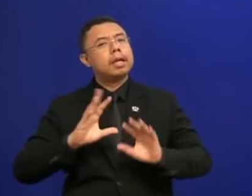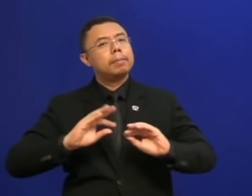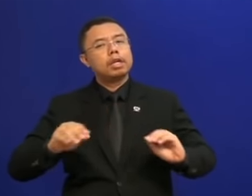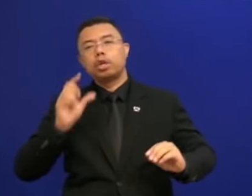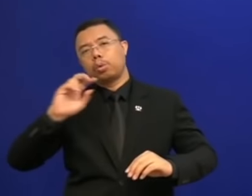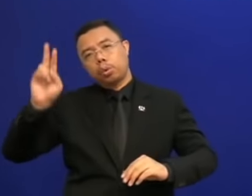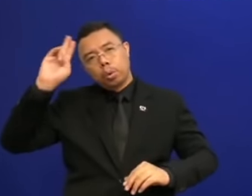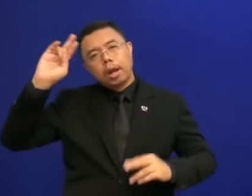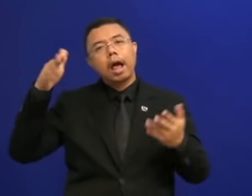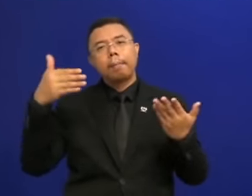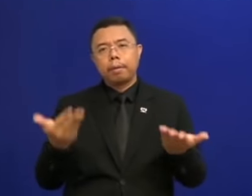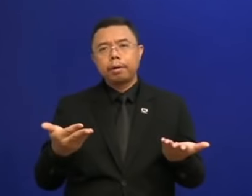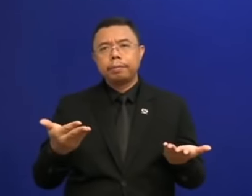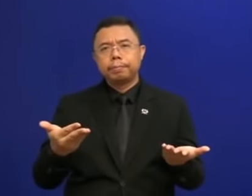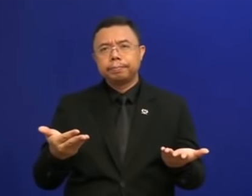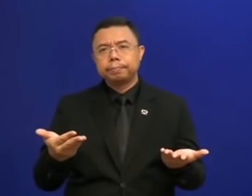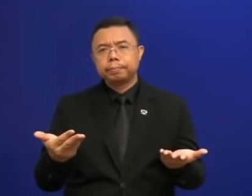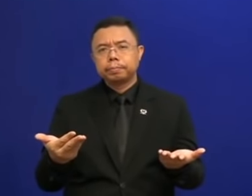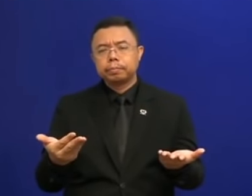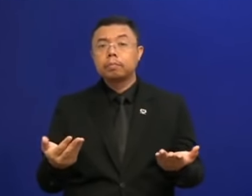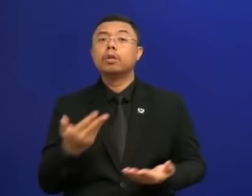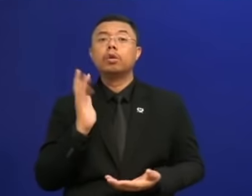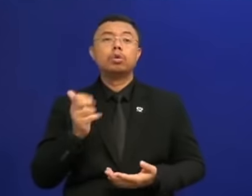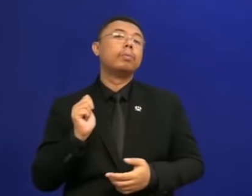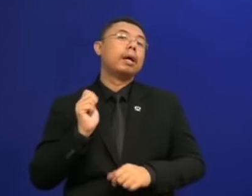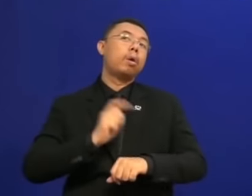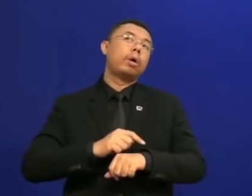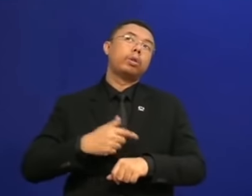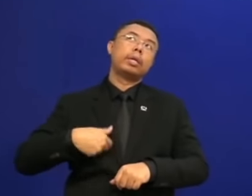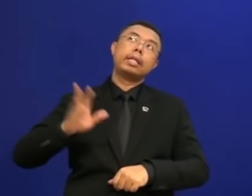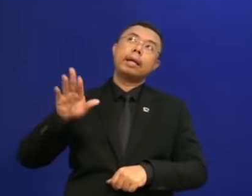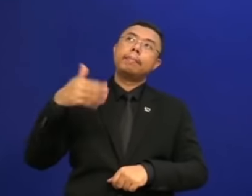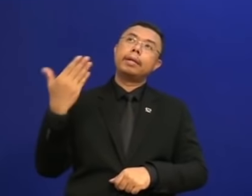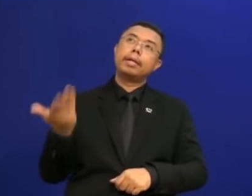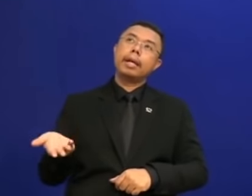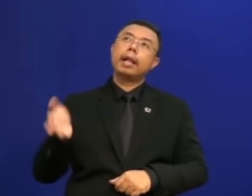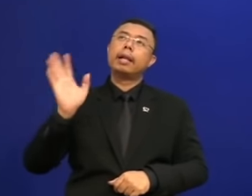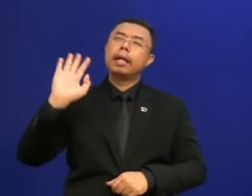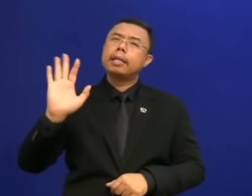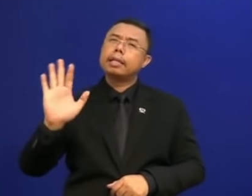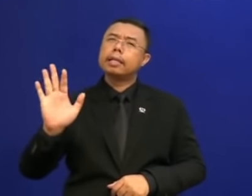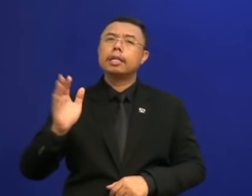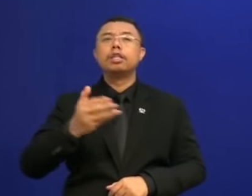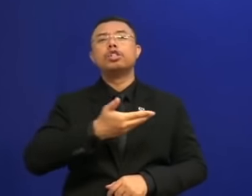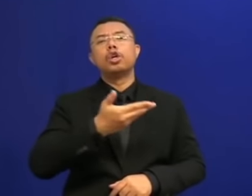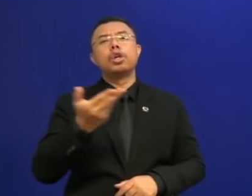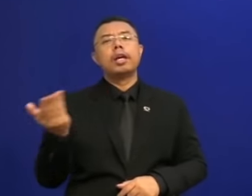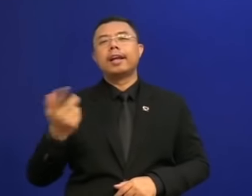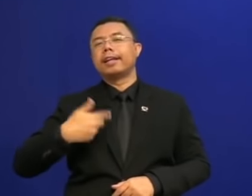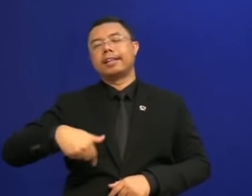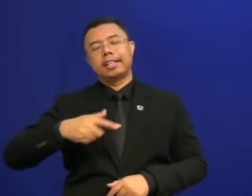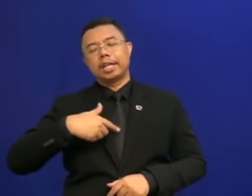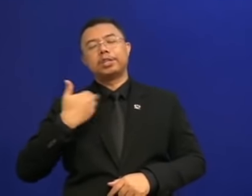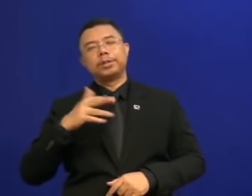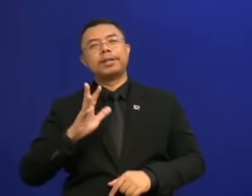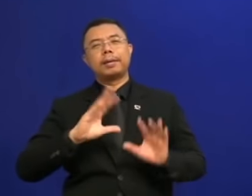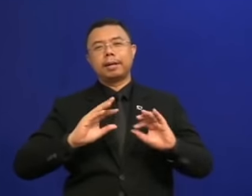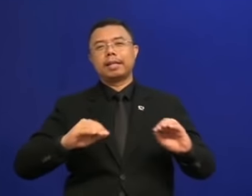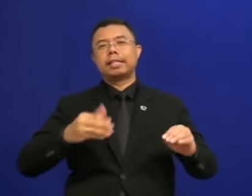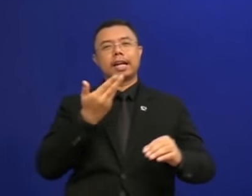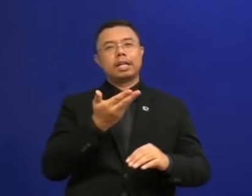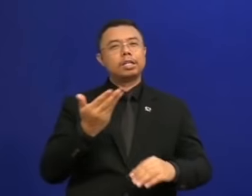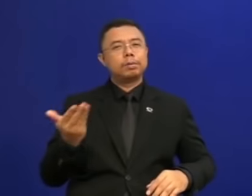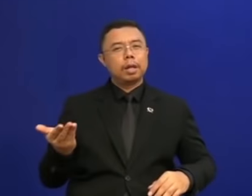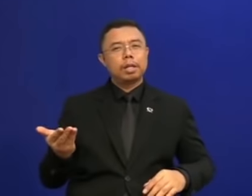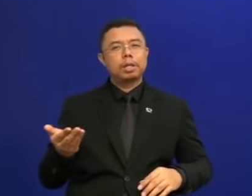berkarya bagi Tuhan. Supaya pada waktu kita meninggal dunia, saudara kita sudah melakukan